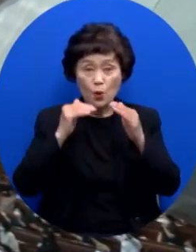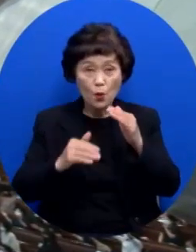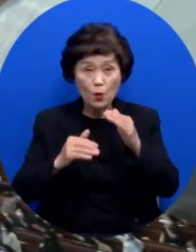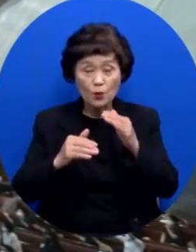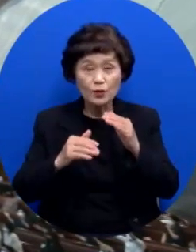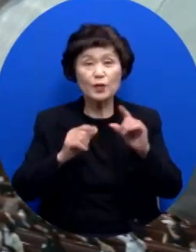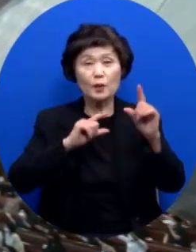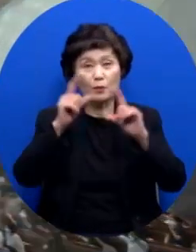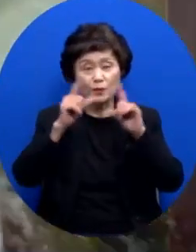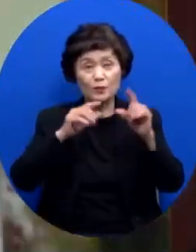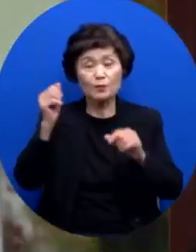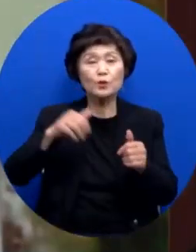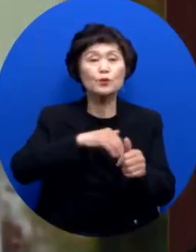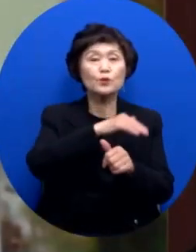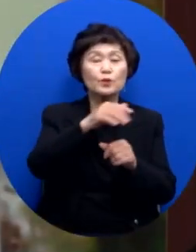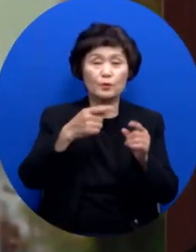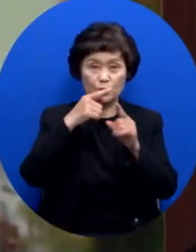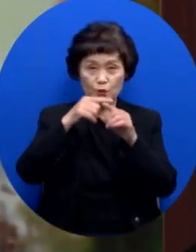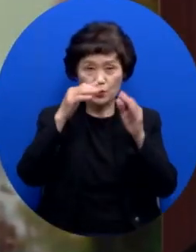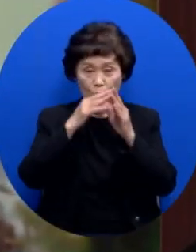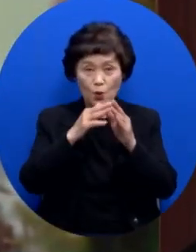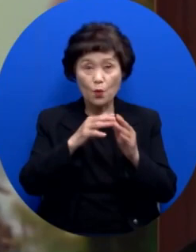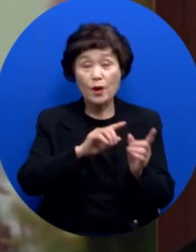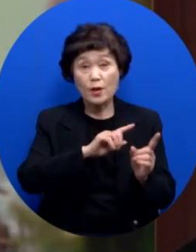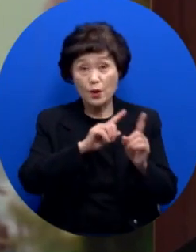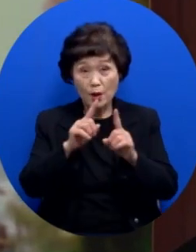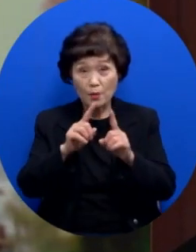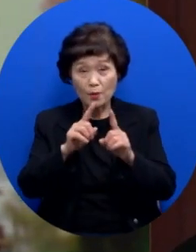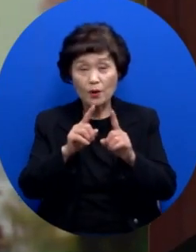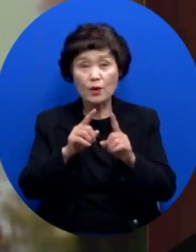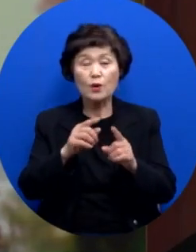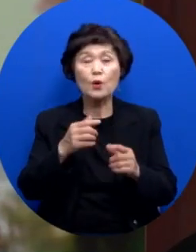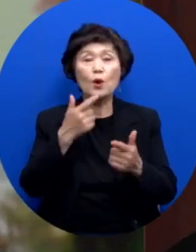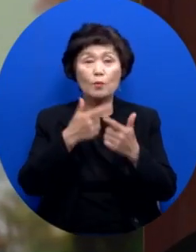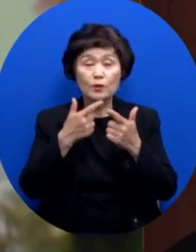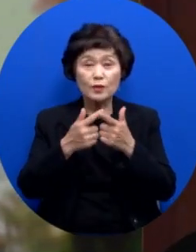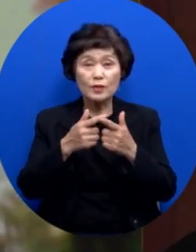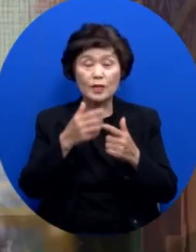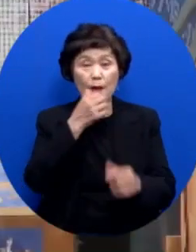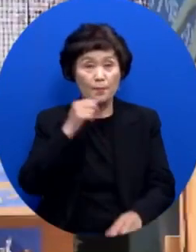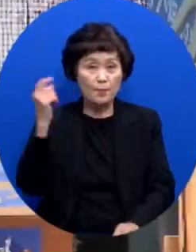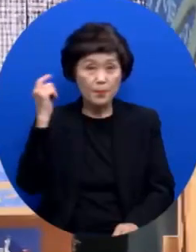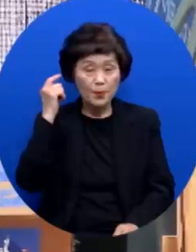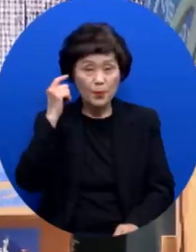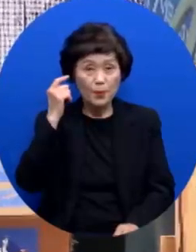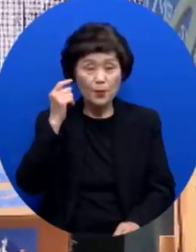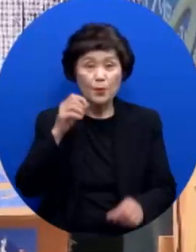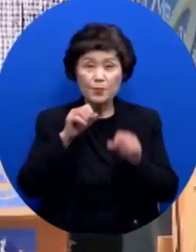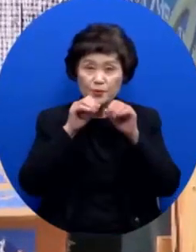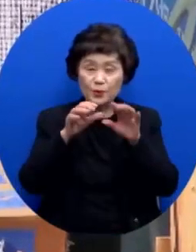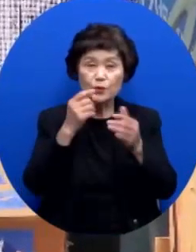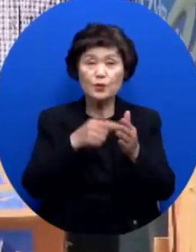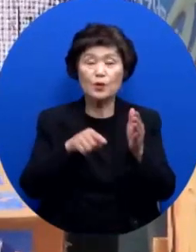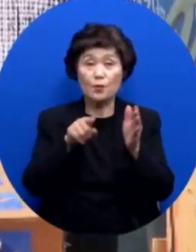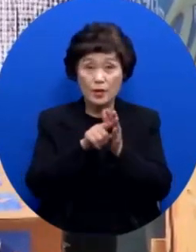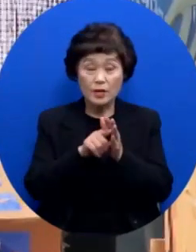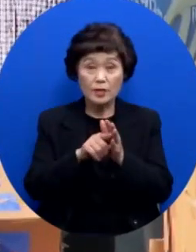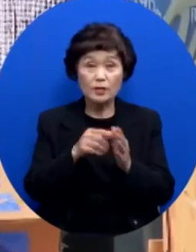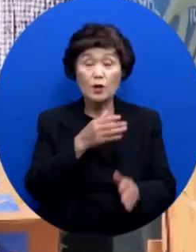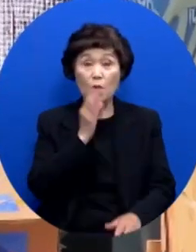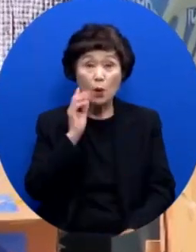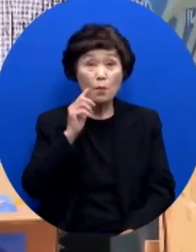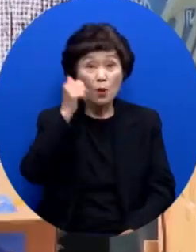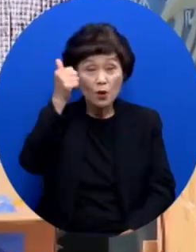주변의 교회들을 살리고 또 부산의 복음화를 위해서 또 우리 원로 목사님 남겨주신 그 유언과 유지를